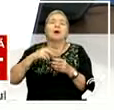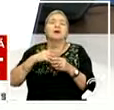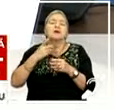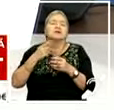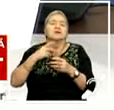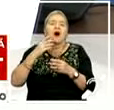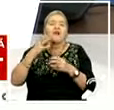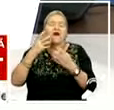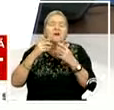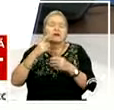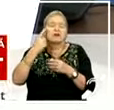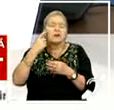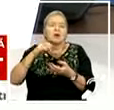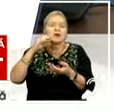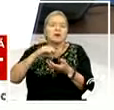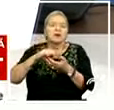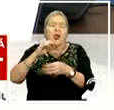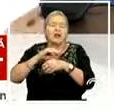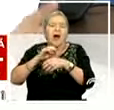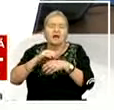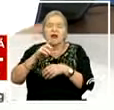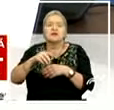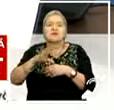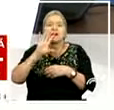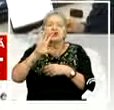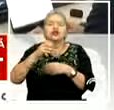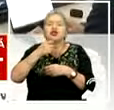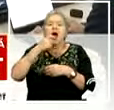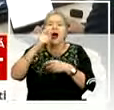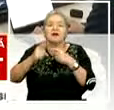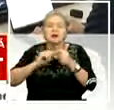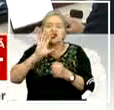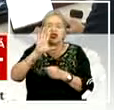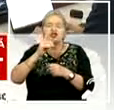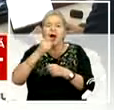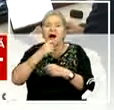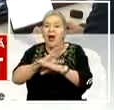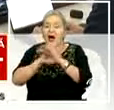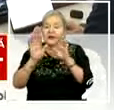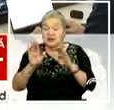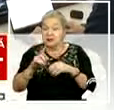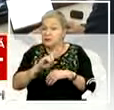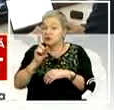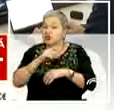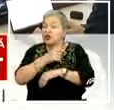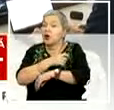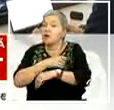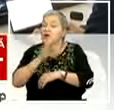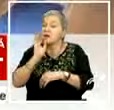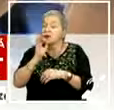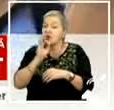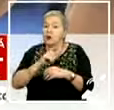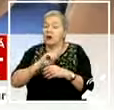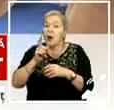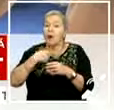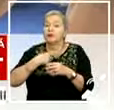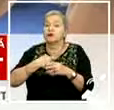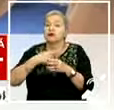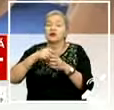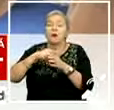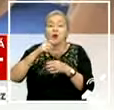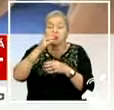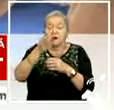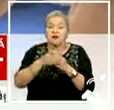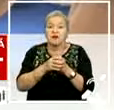acest context, având în vedere că opoziția nu a reușit nici în comisiile de specialitate să-și impună amendamentele, sunt slabe șanse ca astăzi în